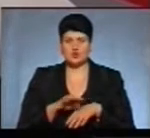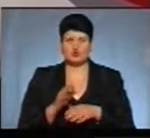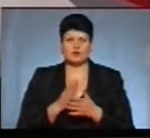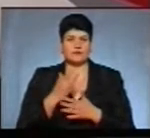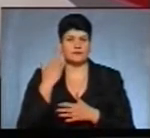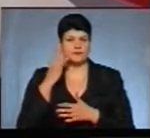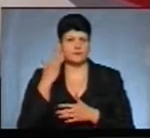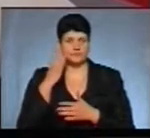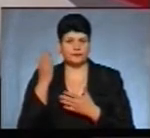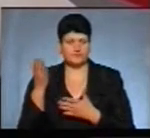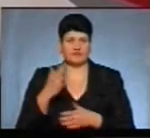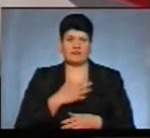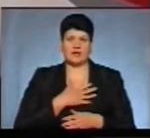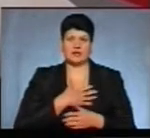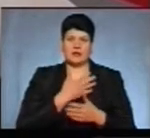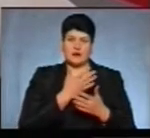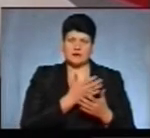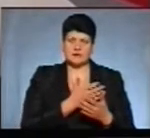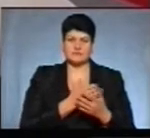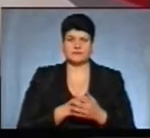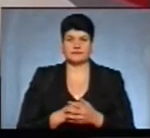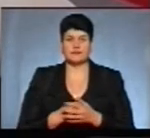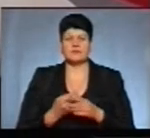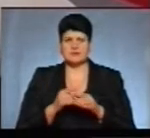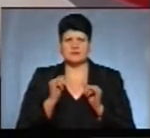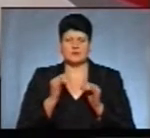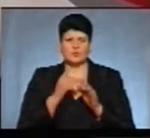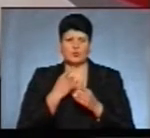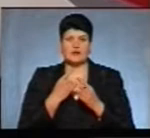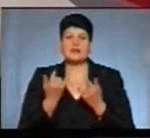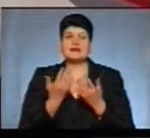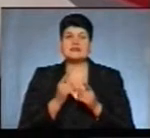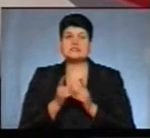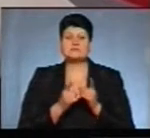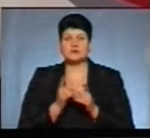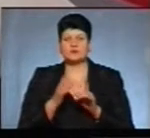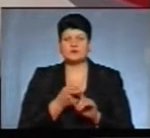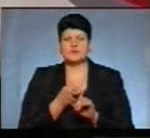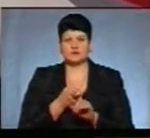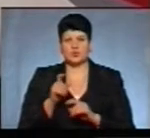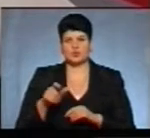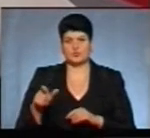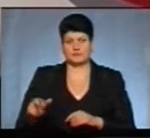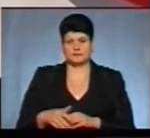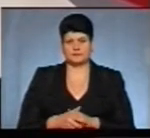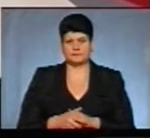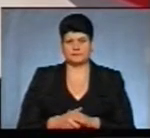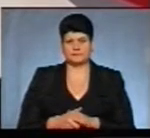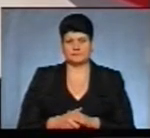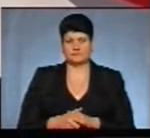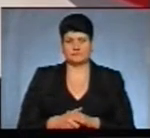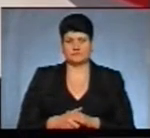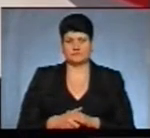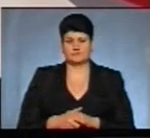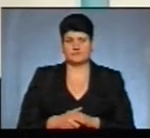Сполучених Штатах, в Канаді. Так, ми про це поговоримо далі. От зараз які зміни стосуватимуться саме громадян? Давайте на цьому акцентуємо